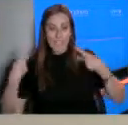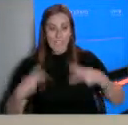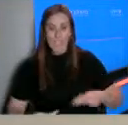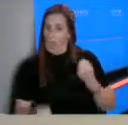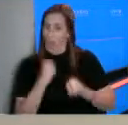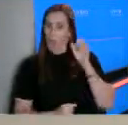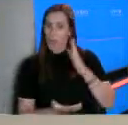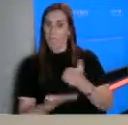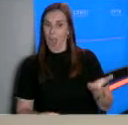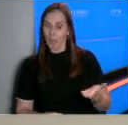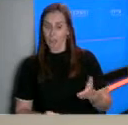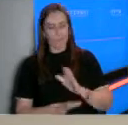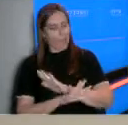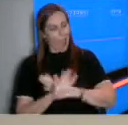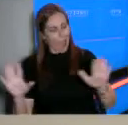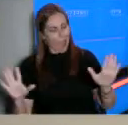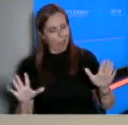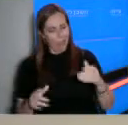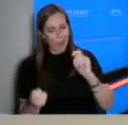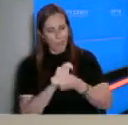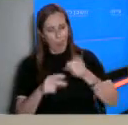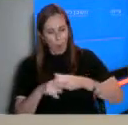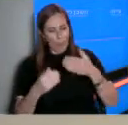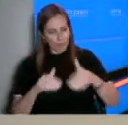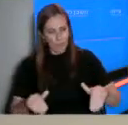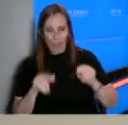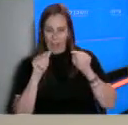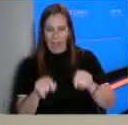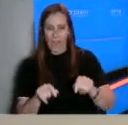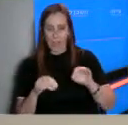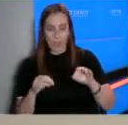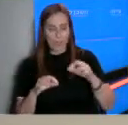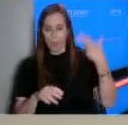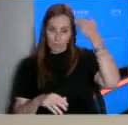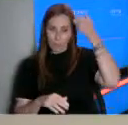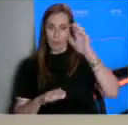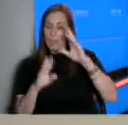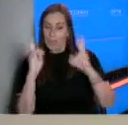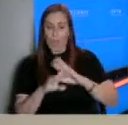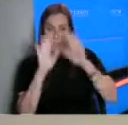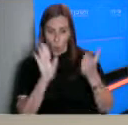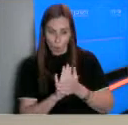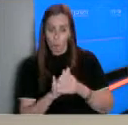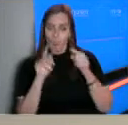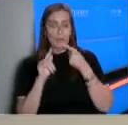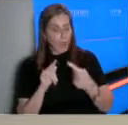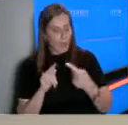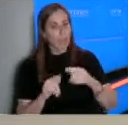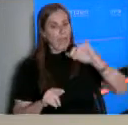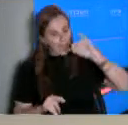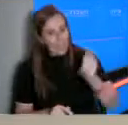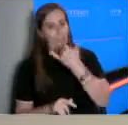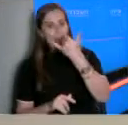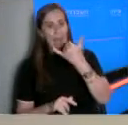קשה גם כך. אל תגרמו לחולים והנכים האלו להגיע לאבדון. תעצרו הכל ותגידו,